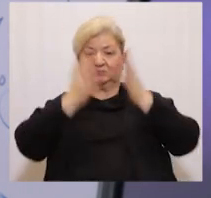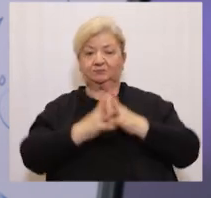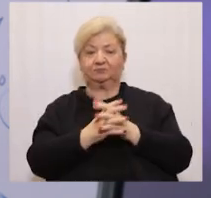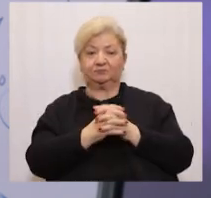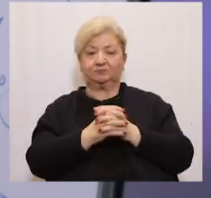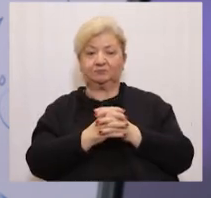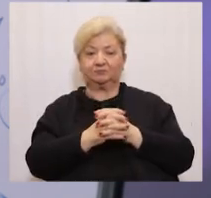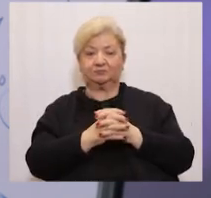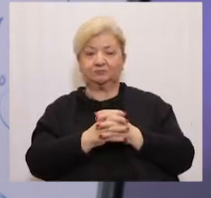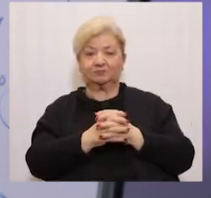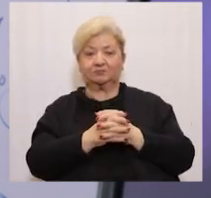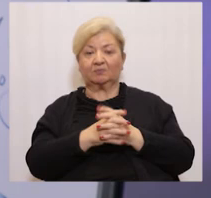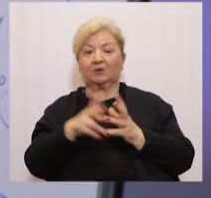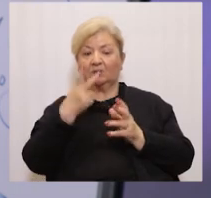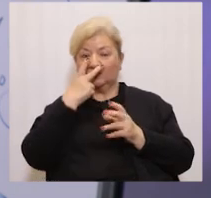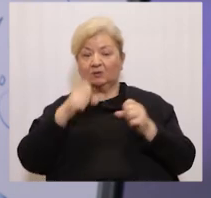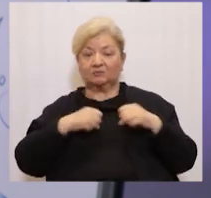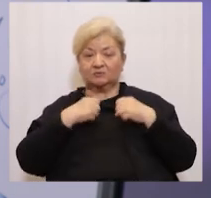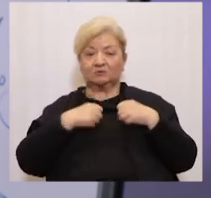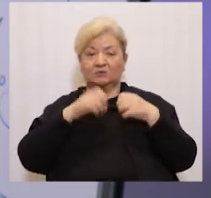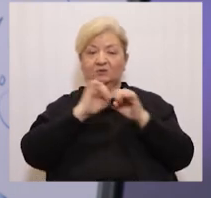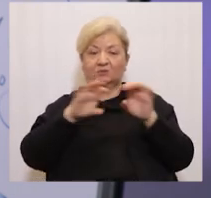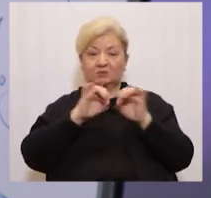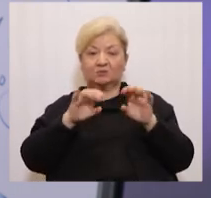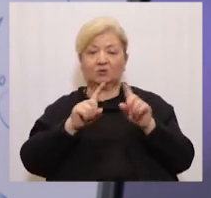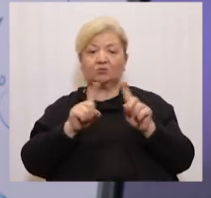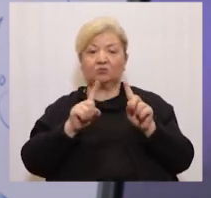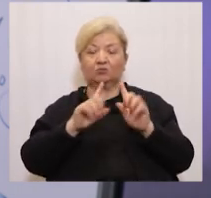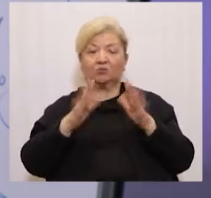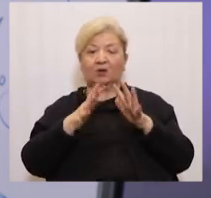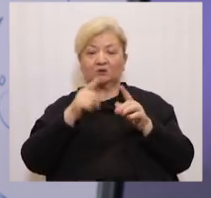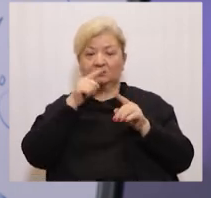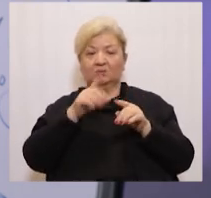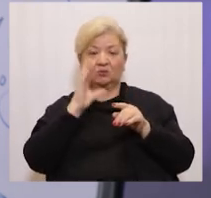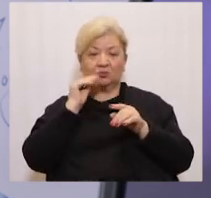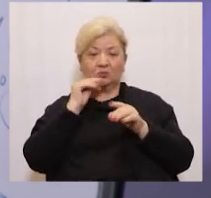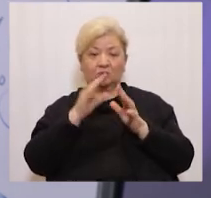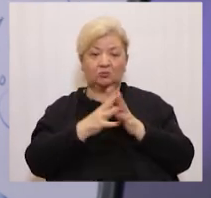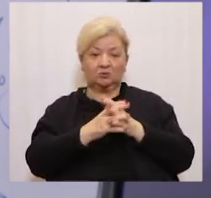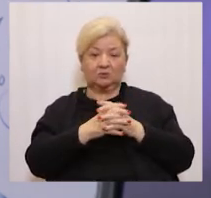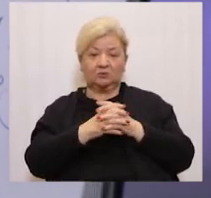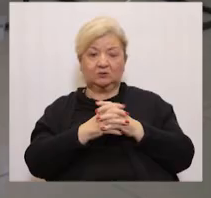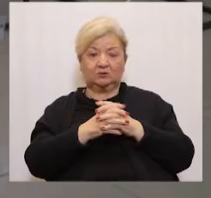ხო? მოდი ვცადოთ იმისი ახსნა, თუ რა ხდება ამ დროს.